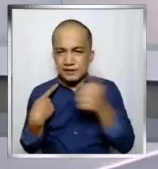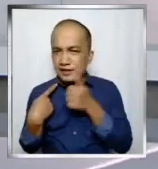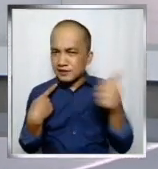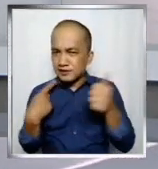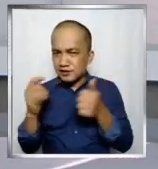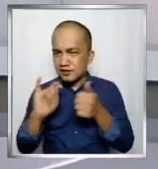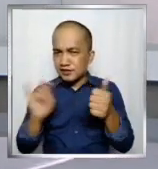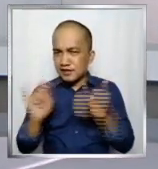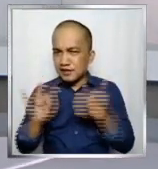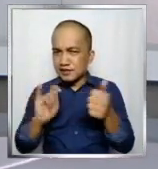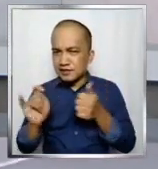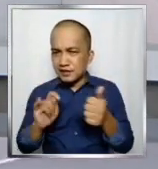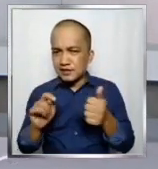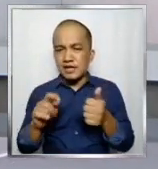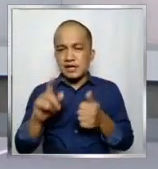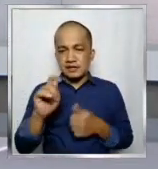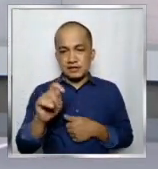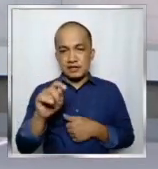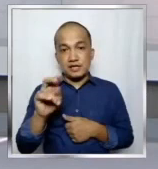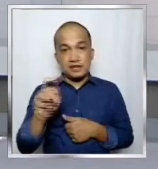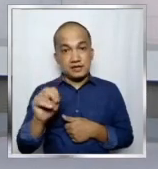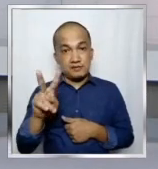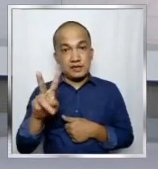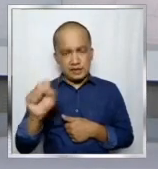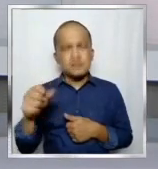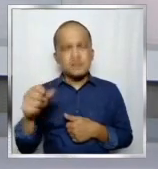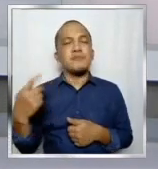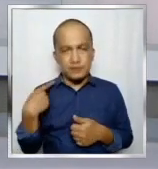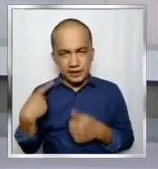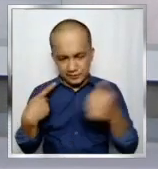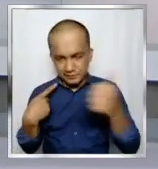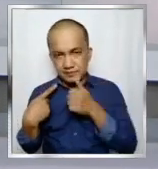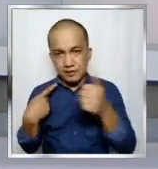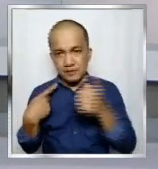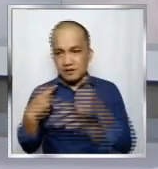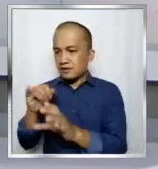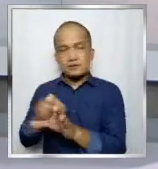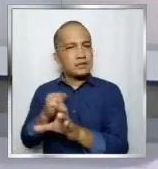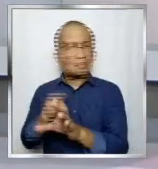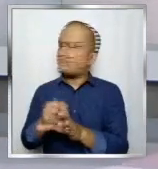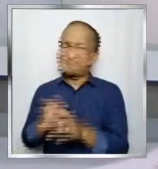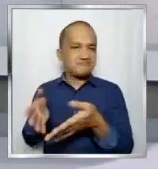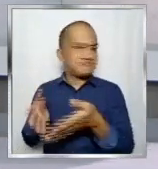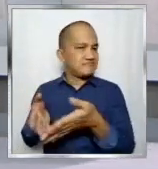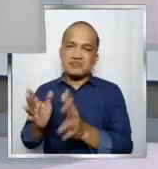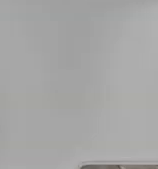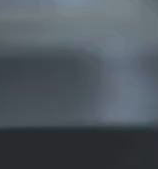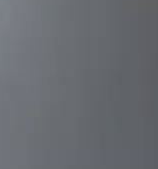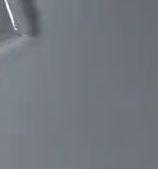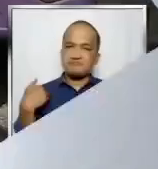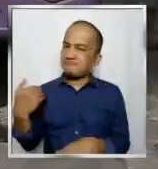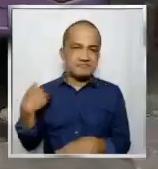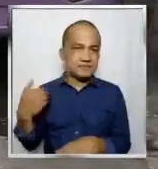TNVS. Pero ang mga jeep, ayaw pa rin payagan. Yan ang tinutukan ni Ivan Maylina.